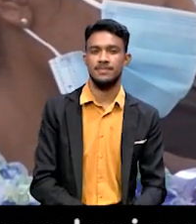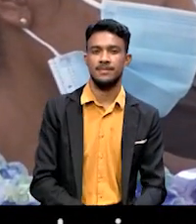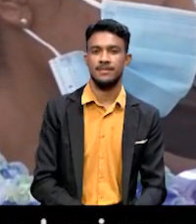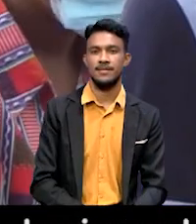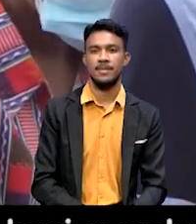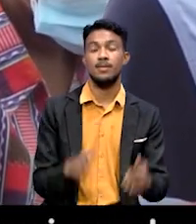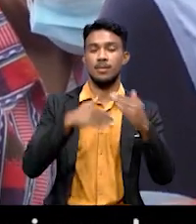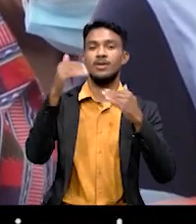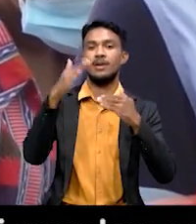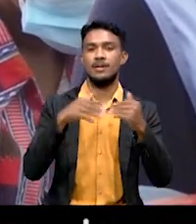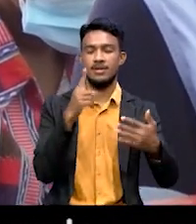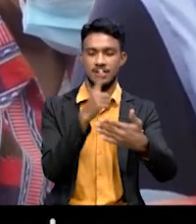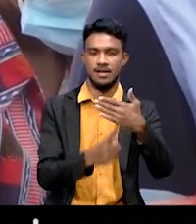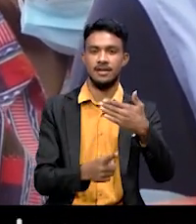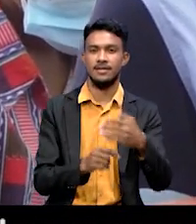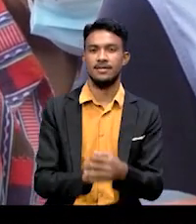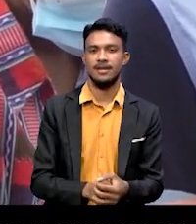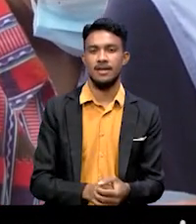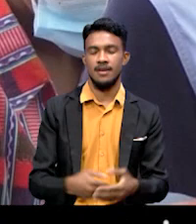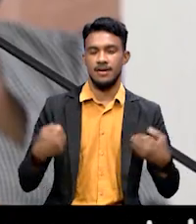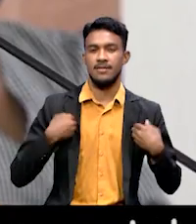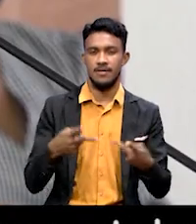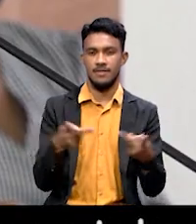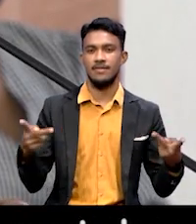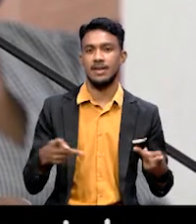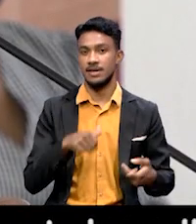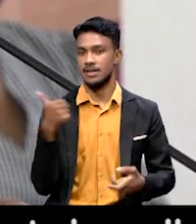Problema sero. Ya Fatin selalu kita hari